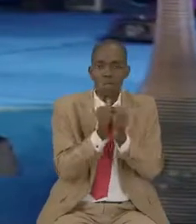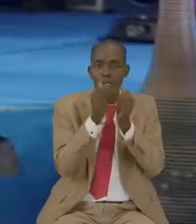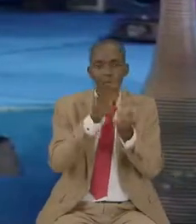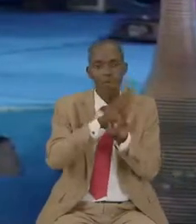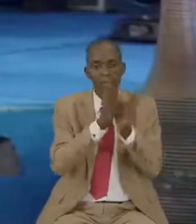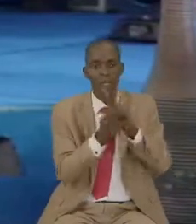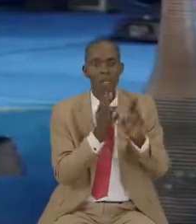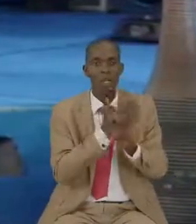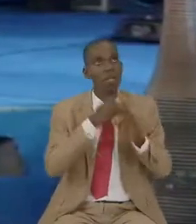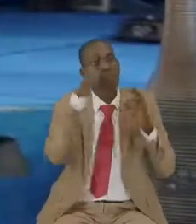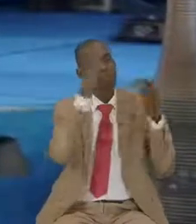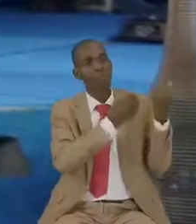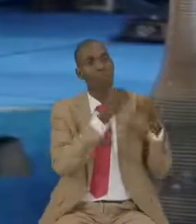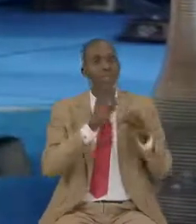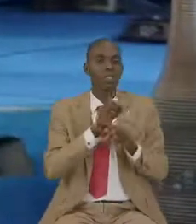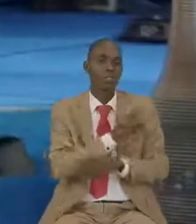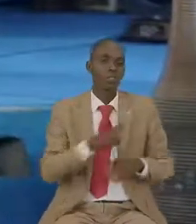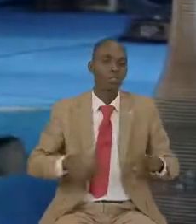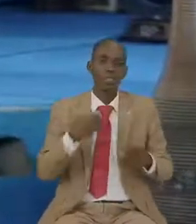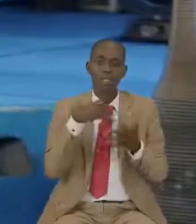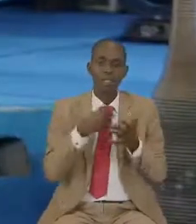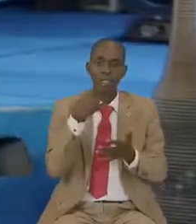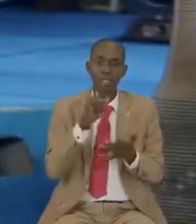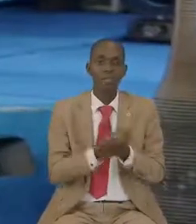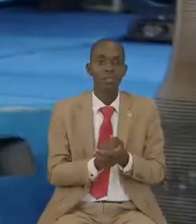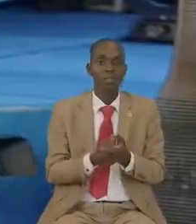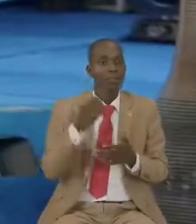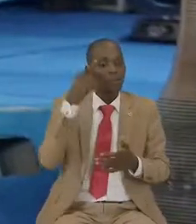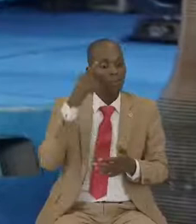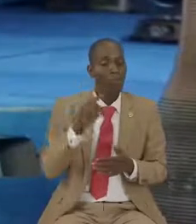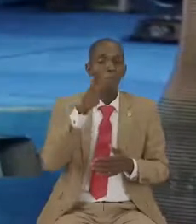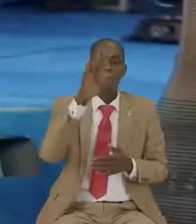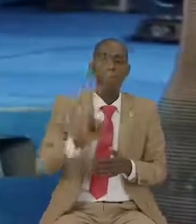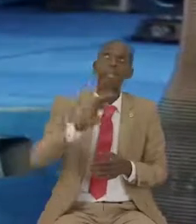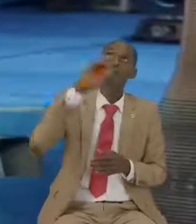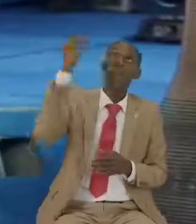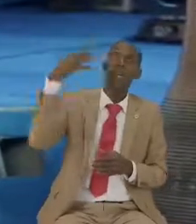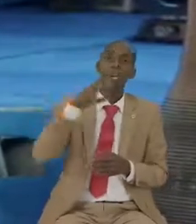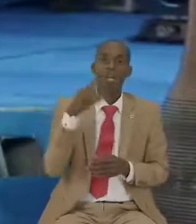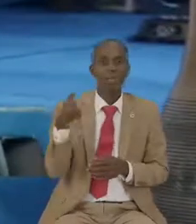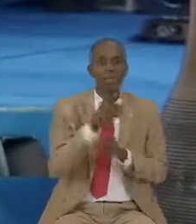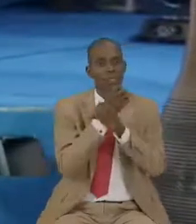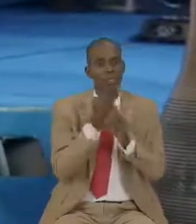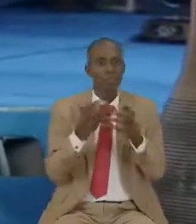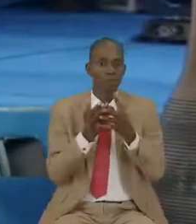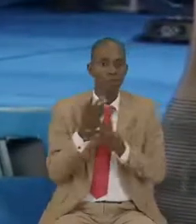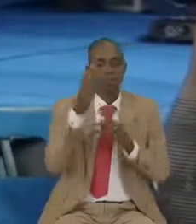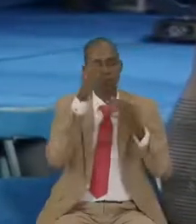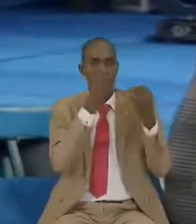ton meilleur, ça ne peut pas atteindre le salut sans la repentance et la foi en